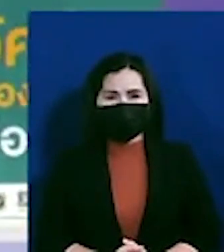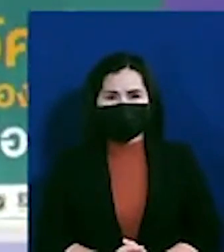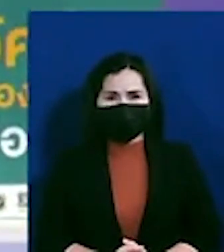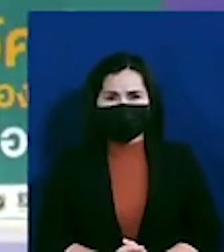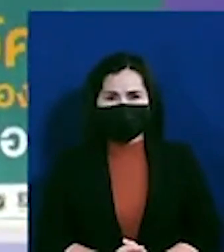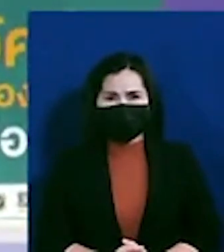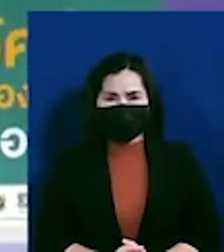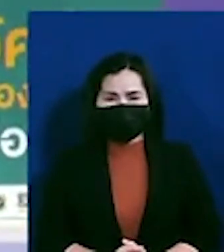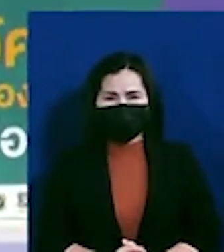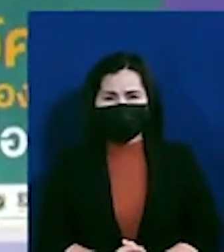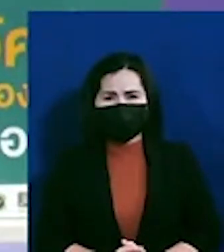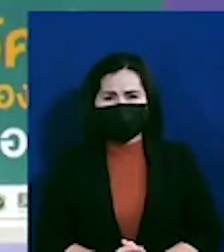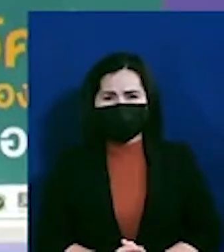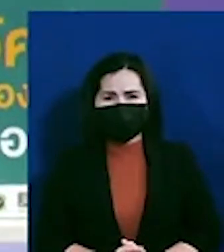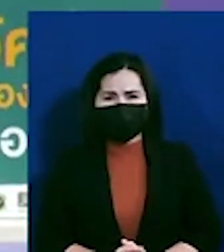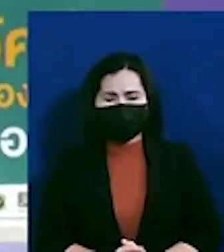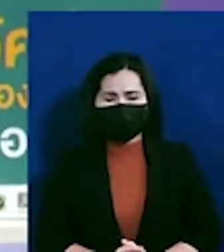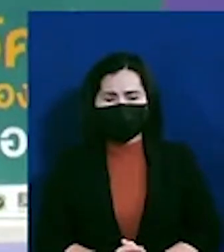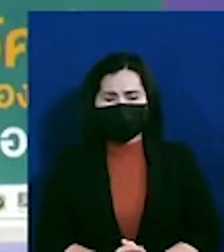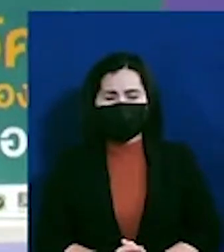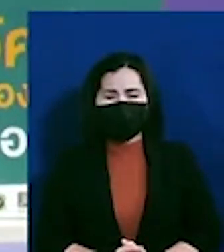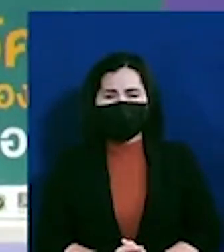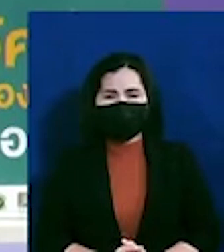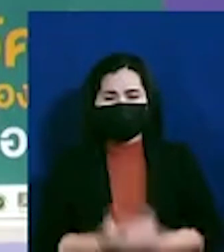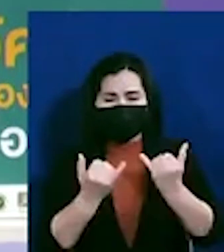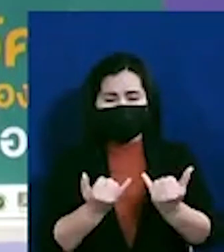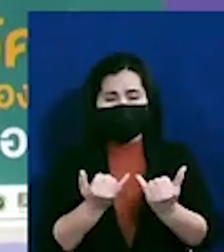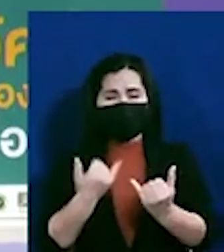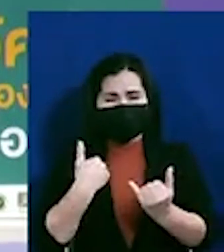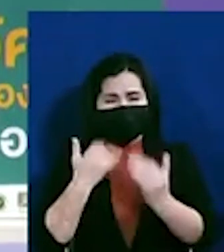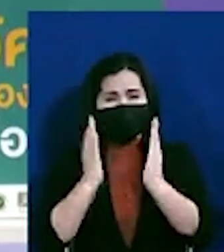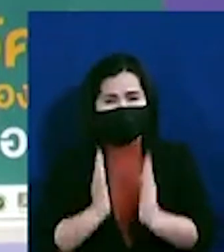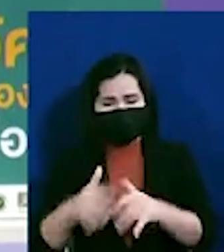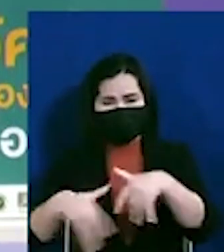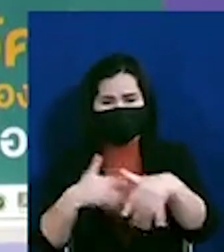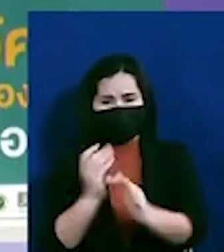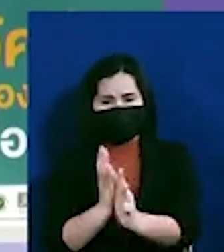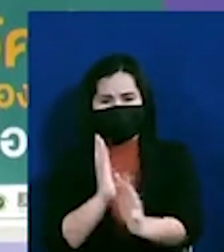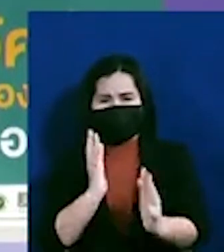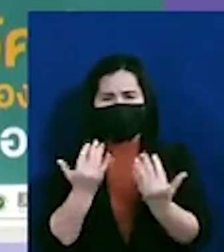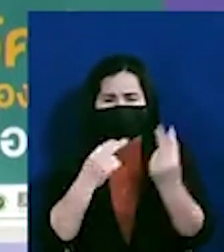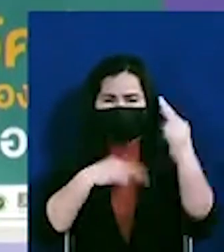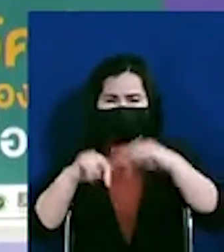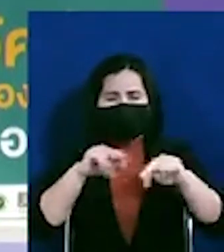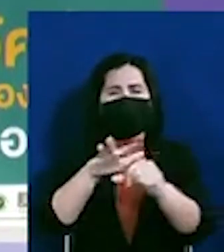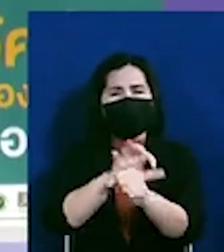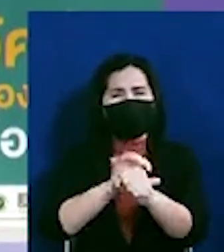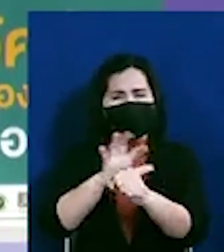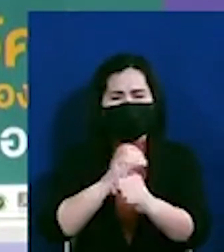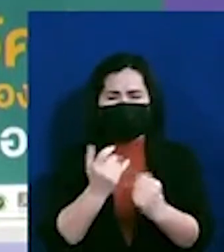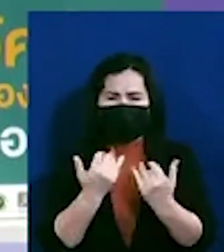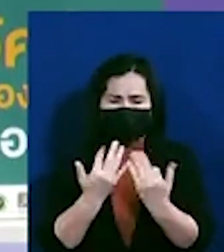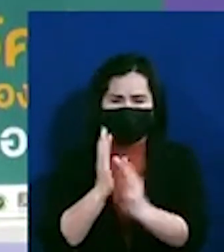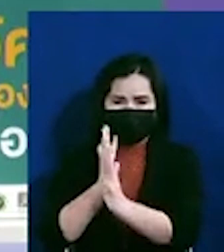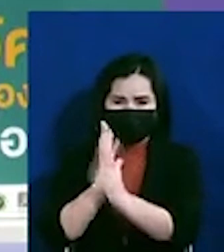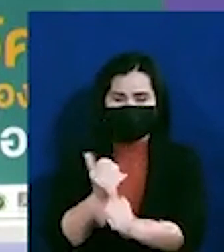มีคนที่ไปเข้าคิวนะครับรอตรวจนะครับโควิชเนี่ยบางเห็นที่เราเห็นภาพ